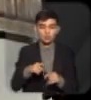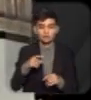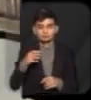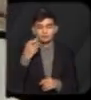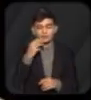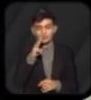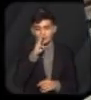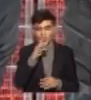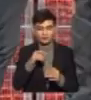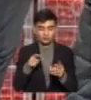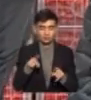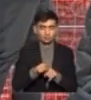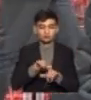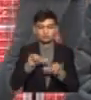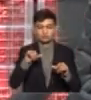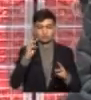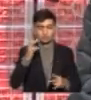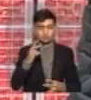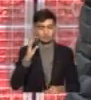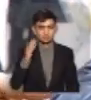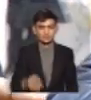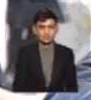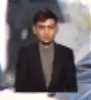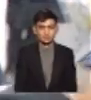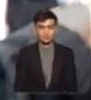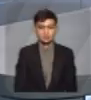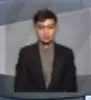доходы. Аскар Миндыбаев, Думан Сулейменов, Информбюро Алматы.